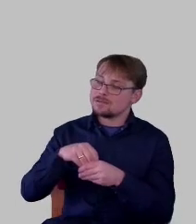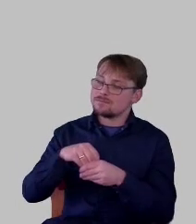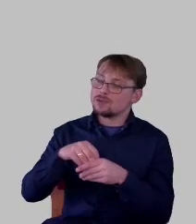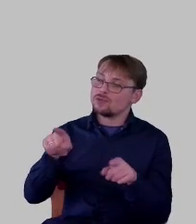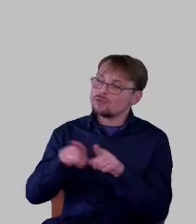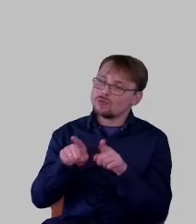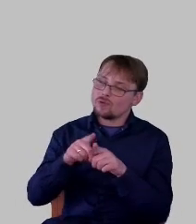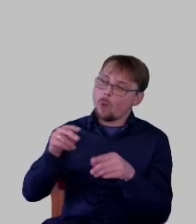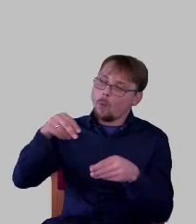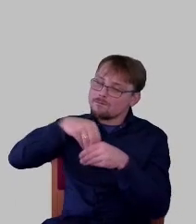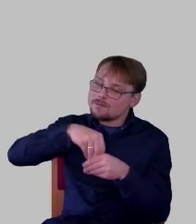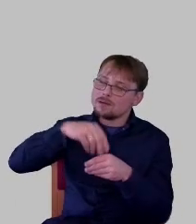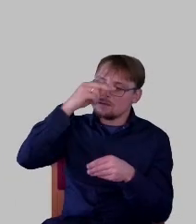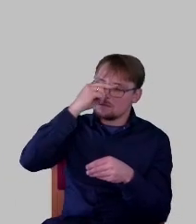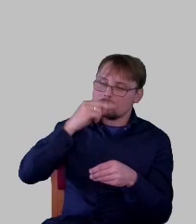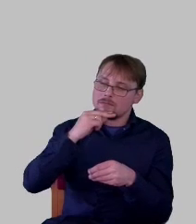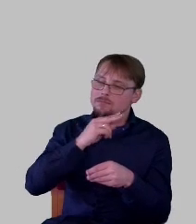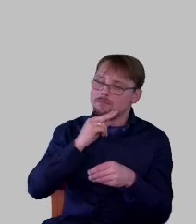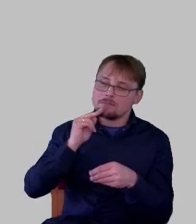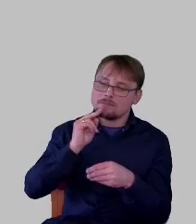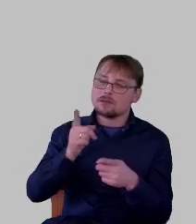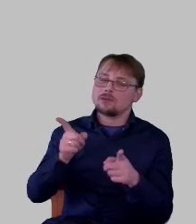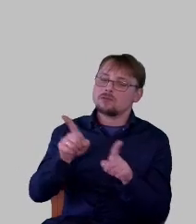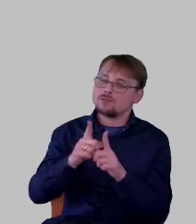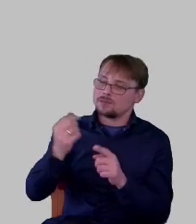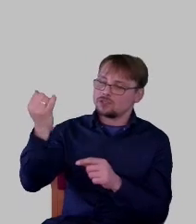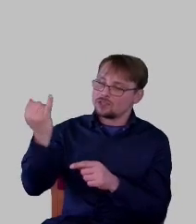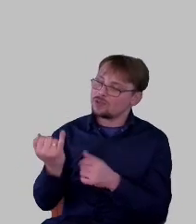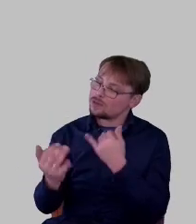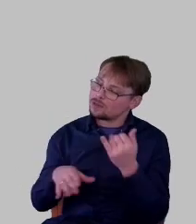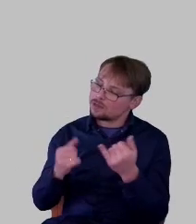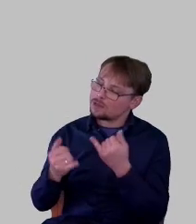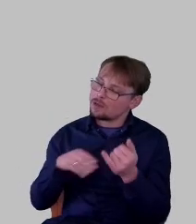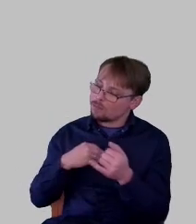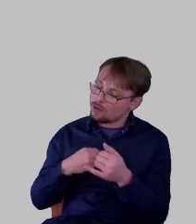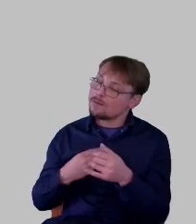z udziałem rodziców, a jeżeli jest to możliwe, także z udziałem samego ucznia.